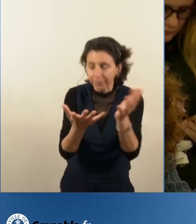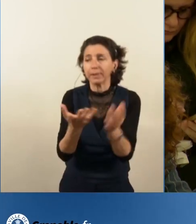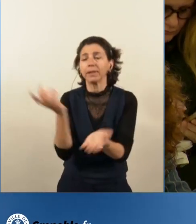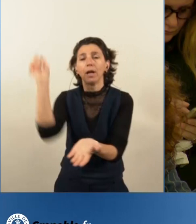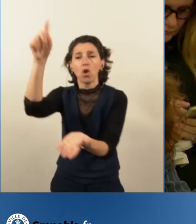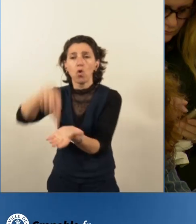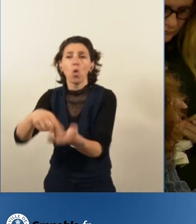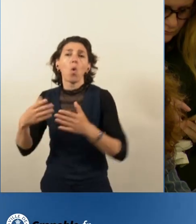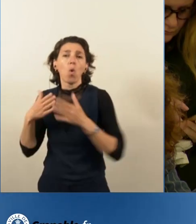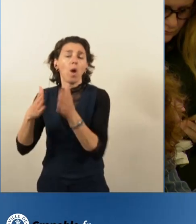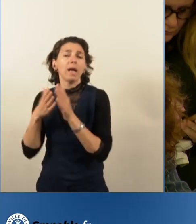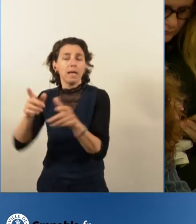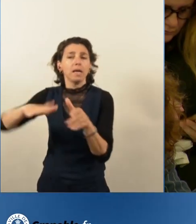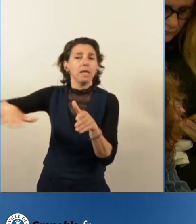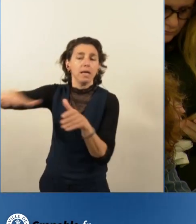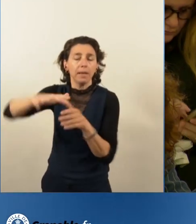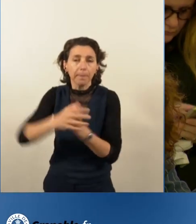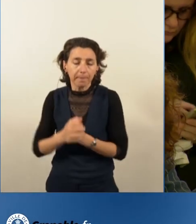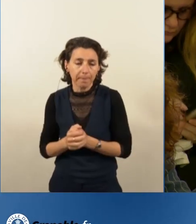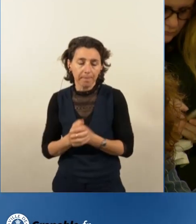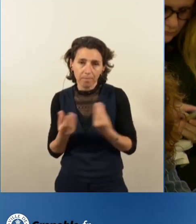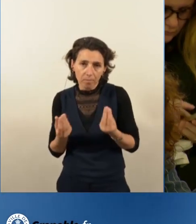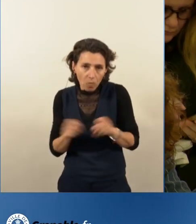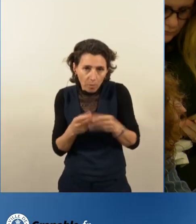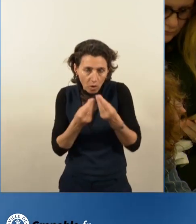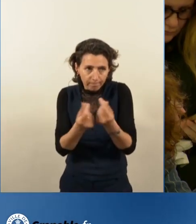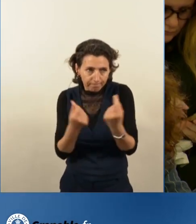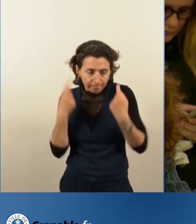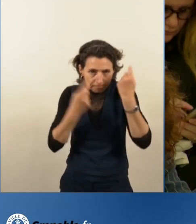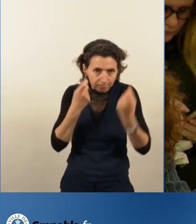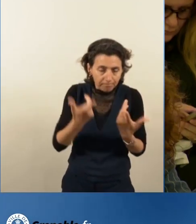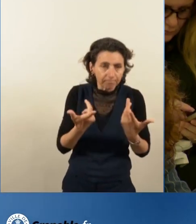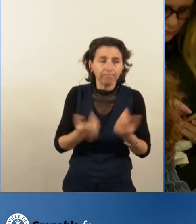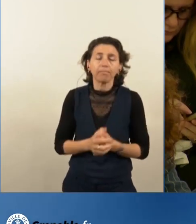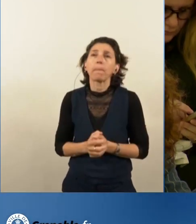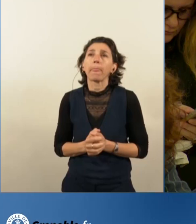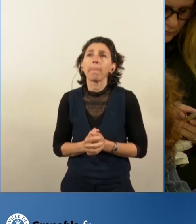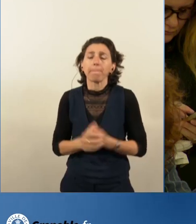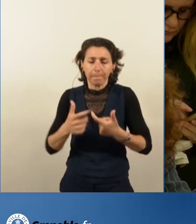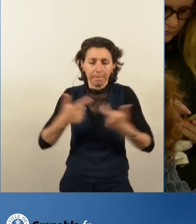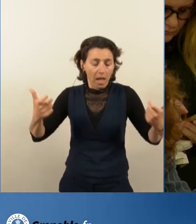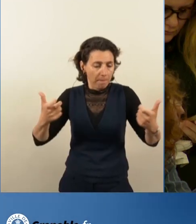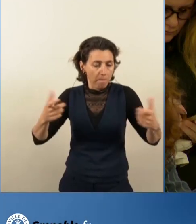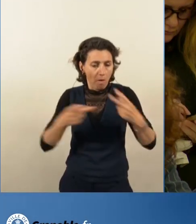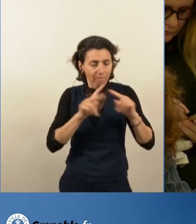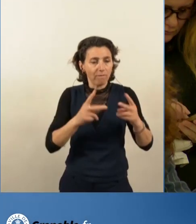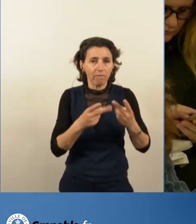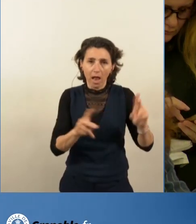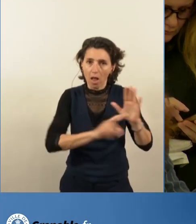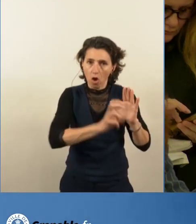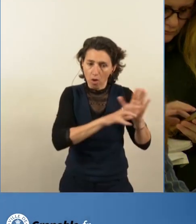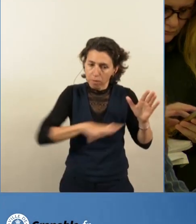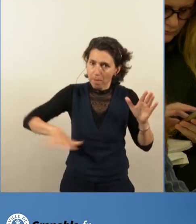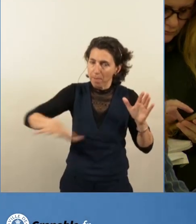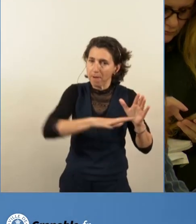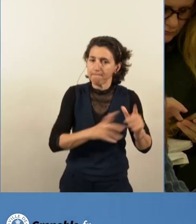territoire pour questionner la question du transfert autour de ces équipements grenoblois il y a sans doute dans la politique